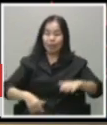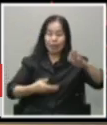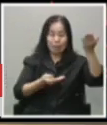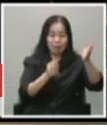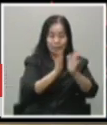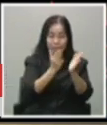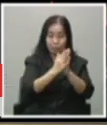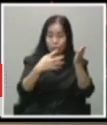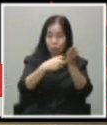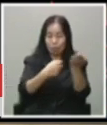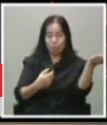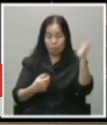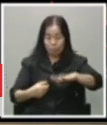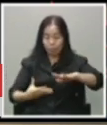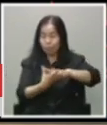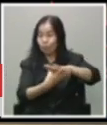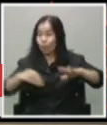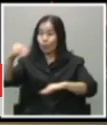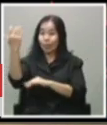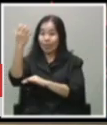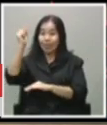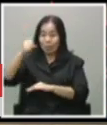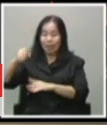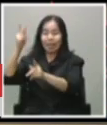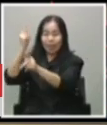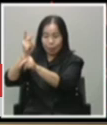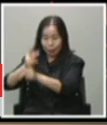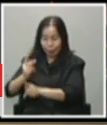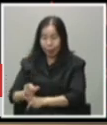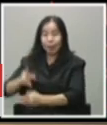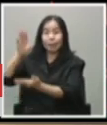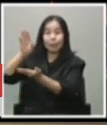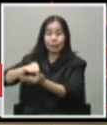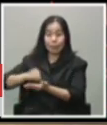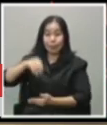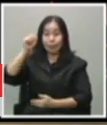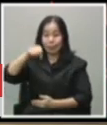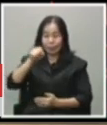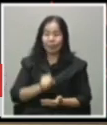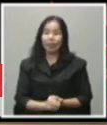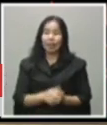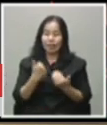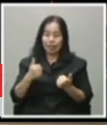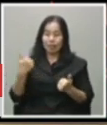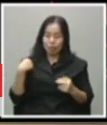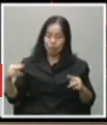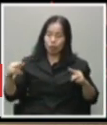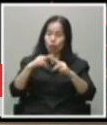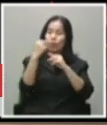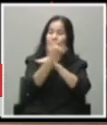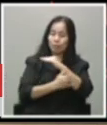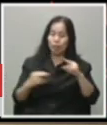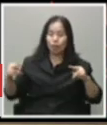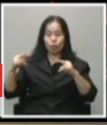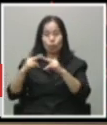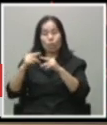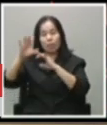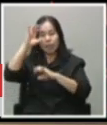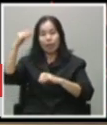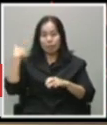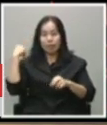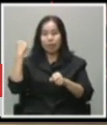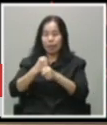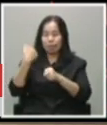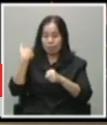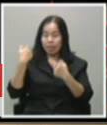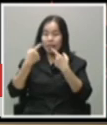ทอินเตอร์โพลและมีการหมายจับจากกระทรวงมหาดไทยกระทรวงต่างประเทศเรียบร้อยอยู่ตรงนี้แต่เราจะเอ